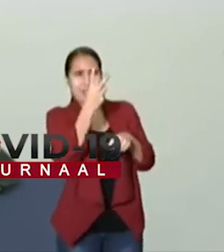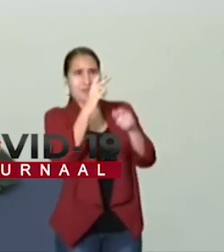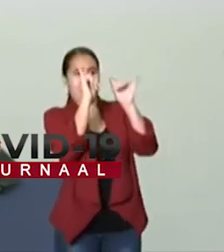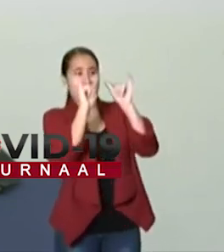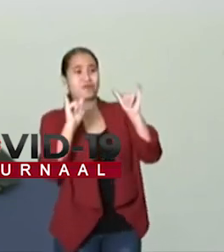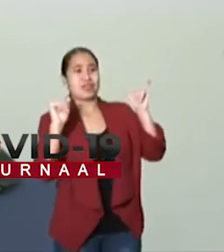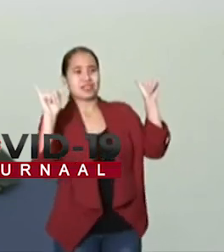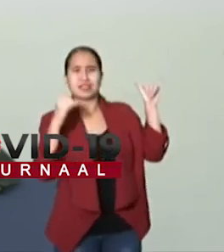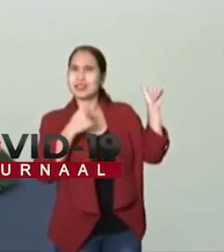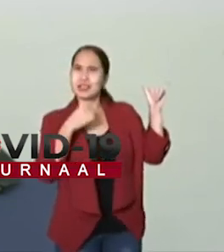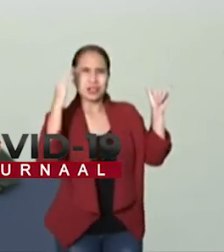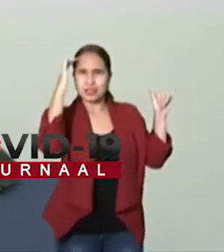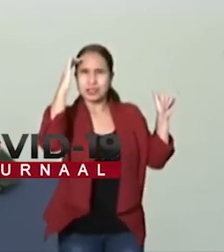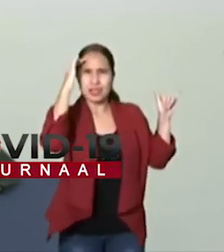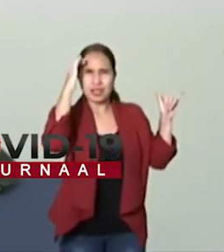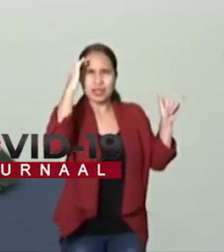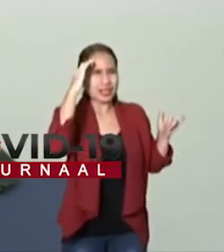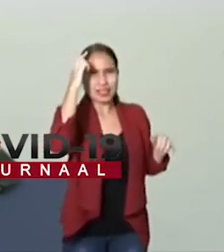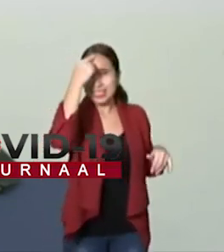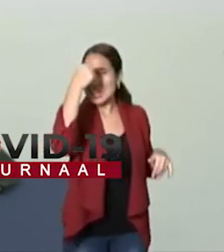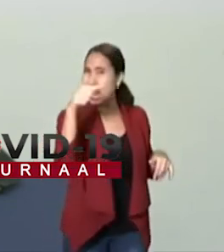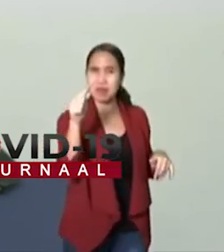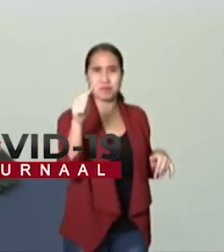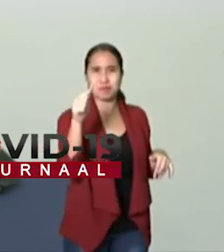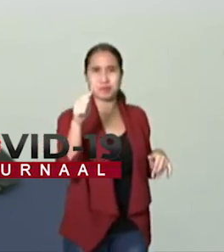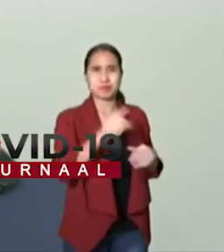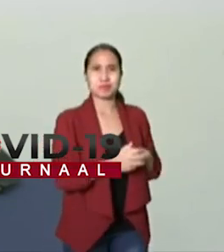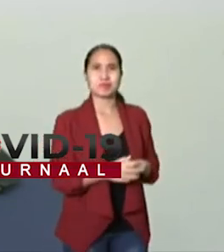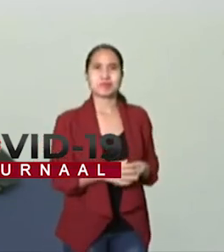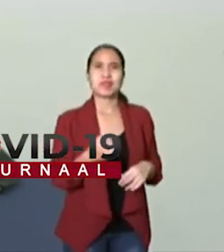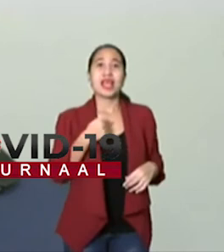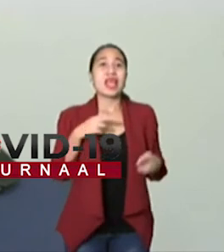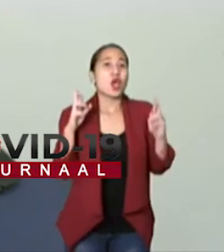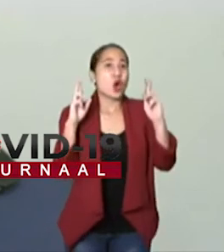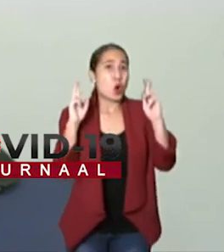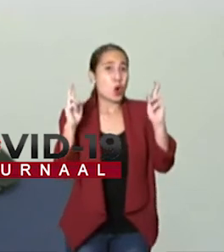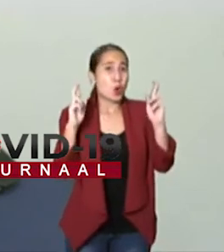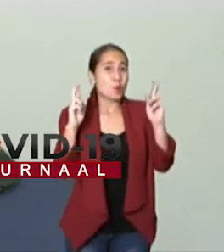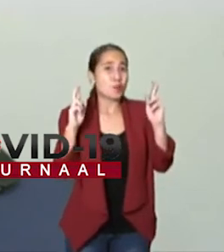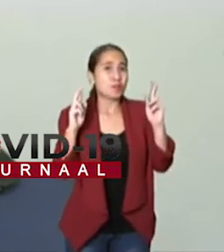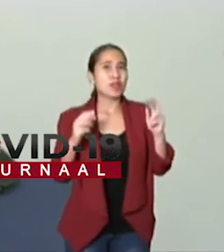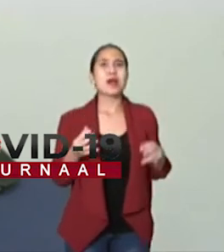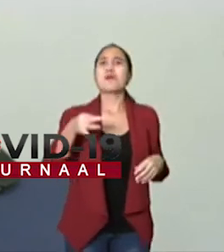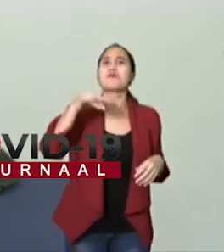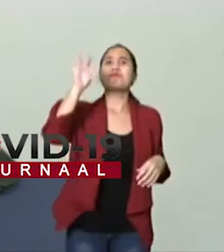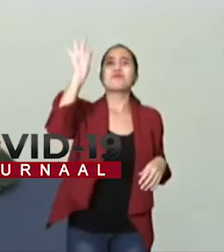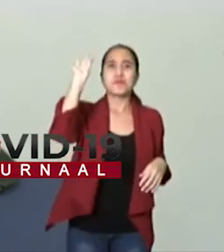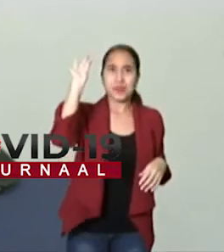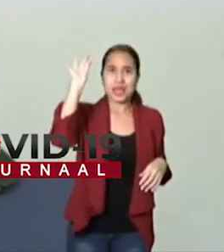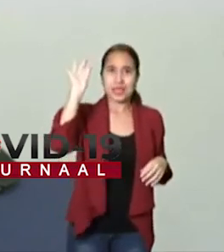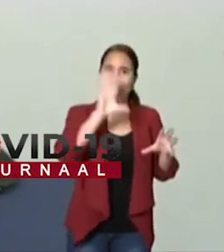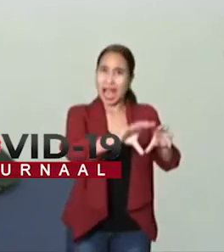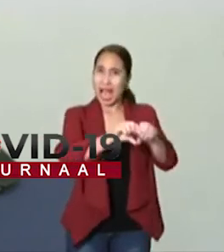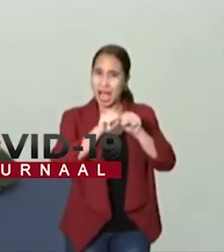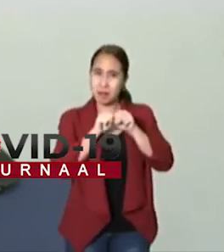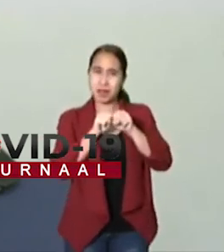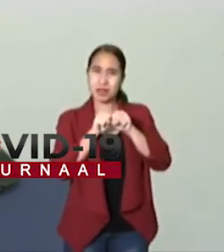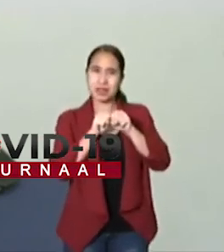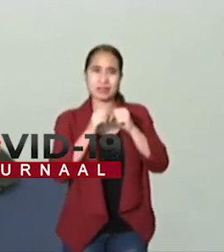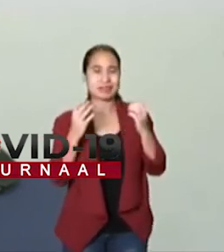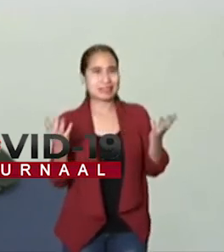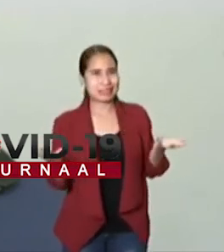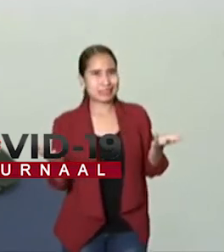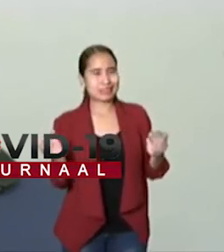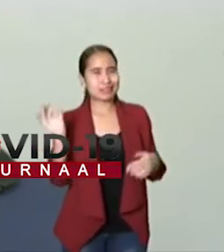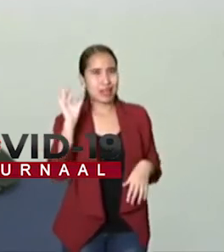niet verstandig. Ik hoop ook dat er beter gehandhaafd gaat worden, want het gaat anders heel